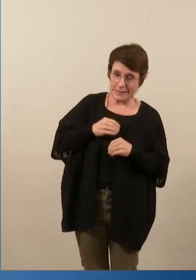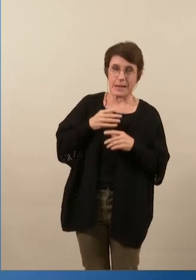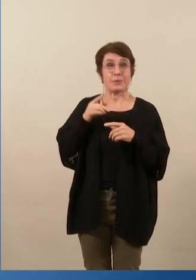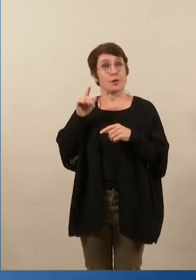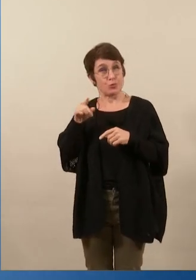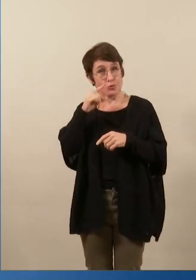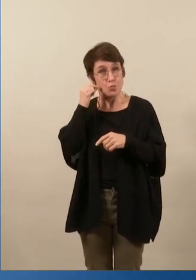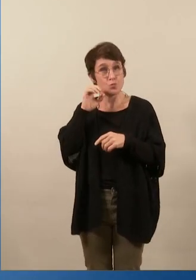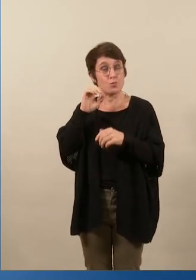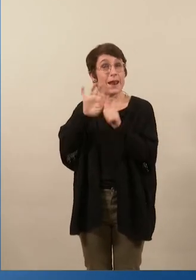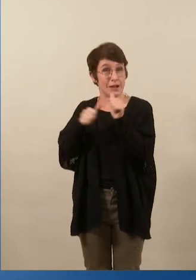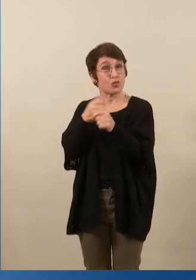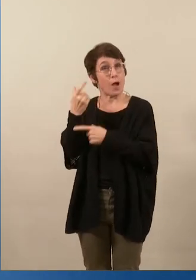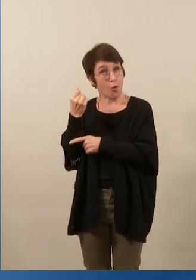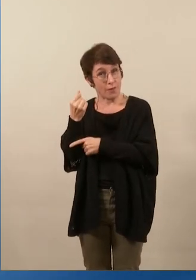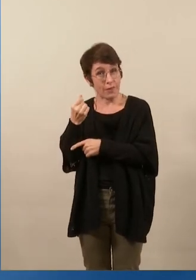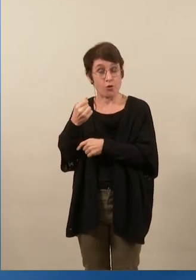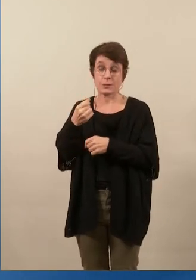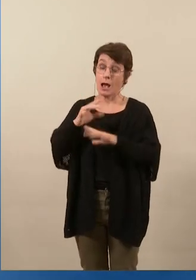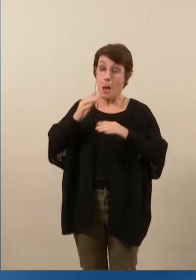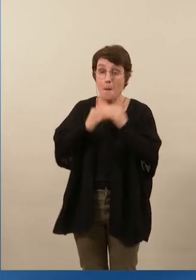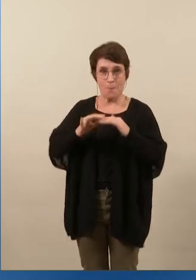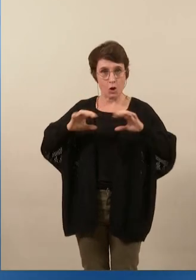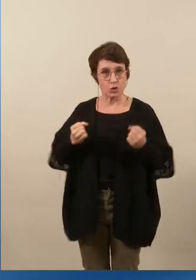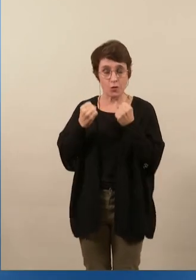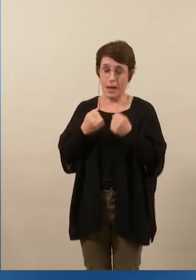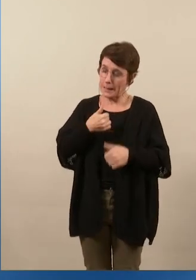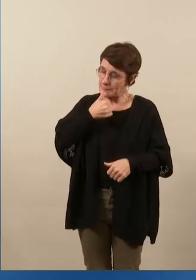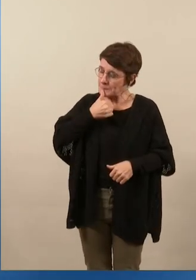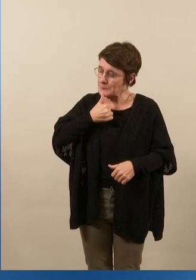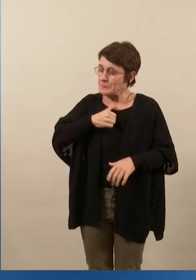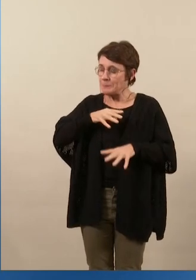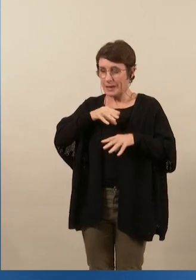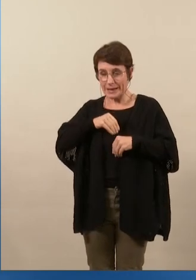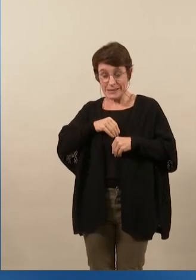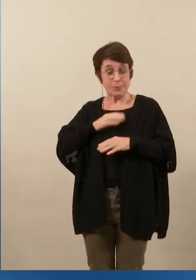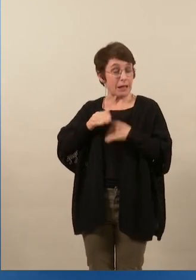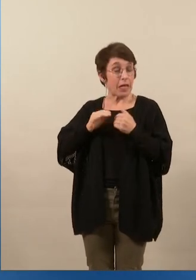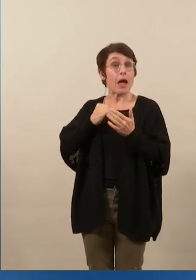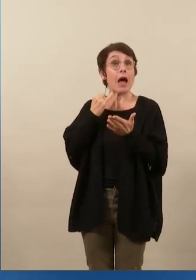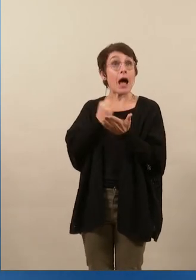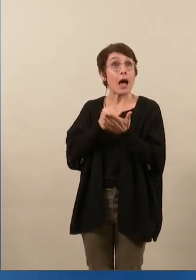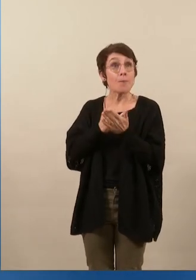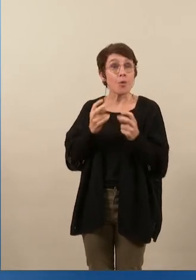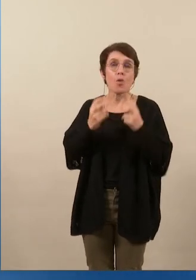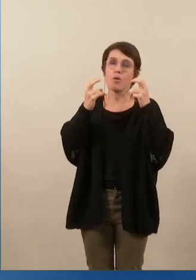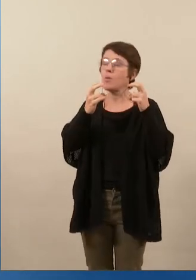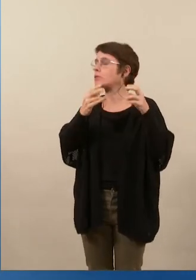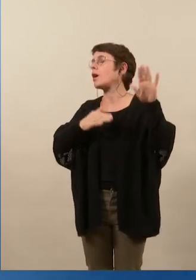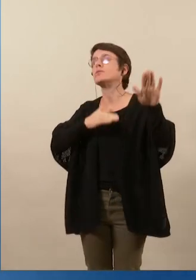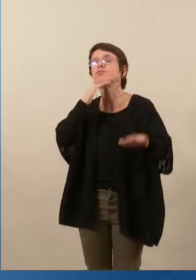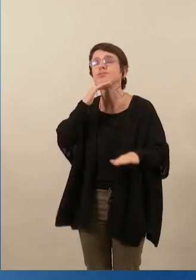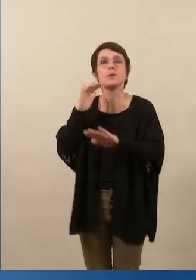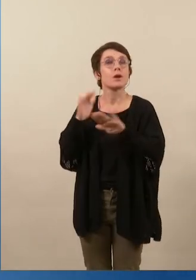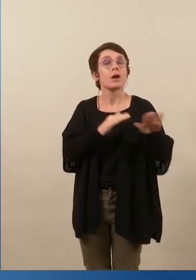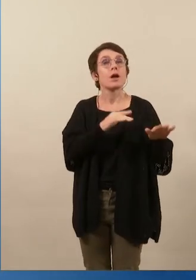avalé le le plan de sauvegarde il a tenu bon jusqu'à l'augmentation des impôts et puis le second Pascal clouer qui a tenu bon à vos